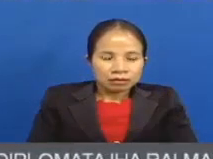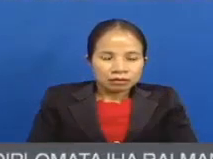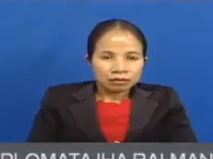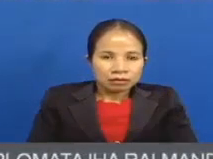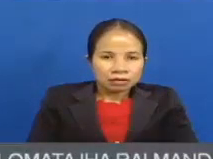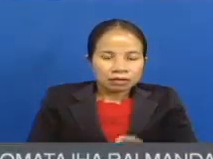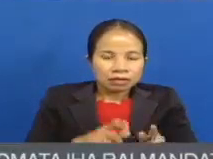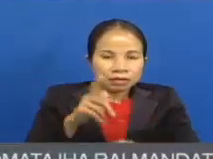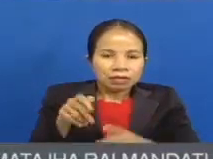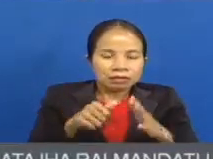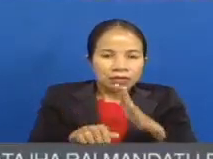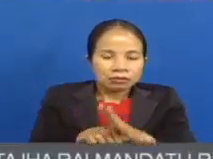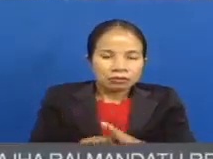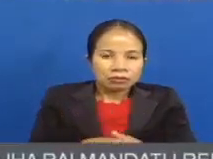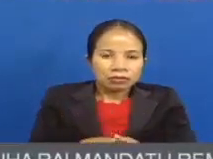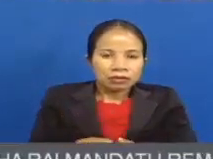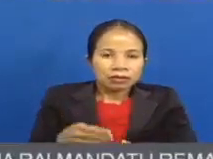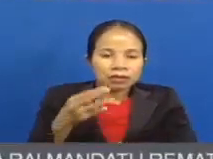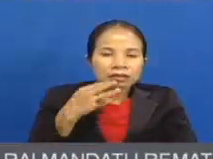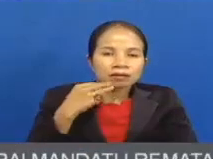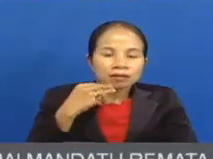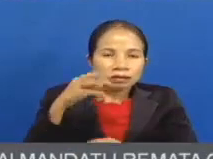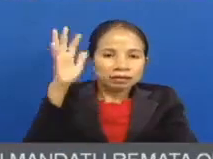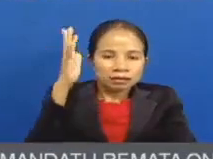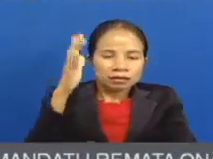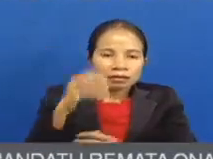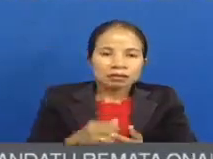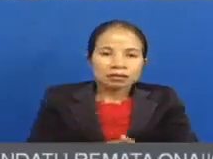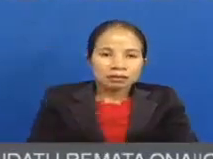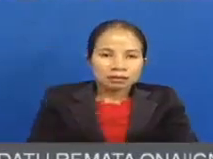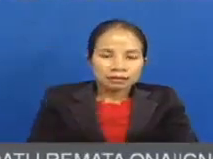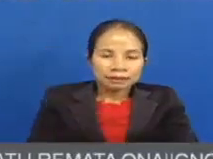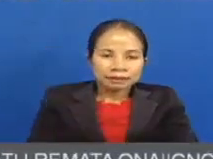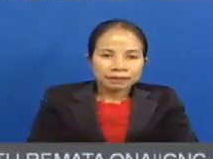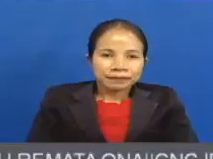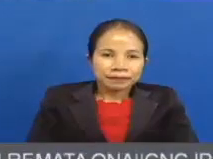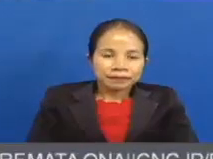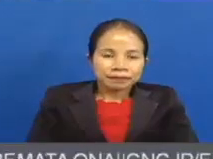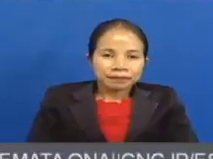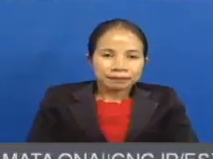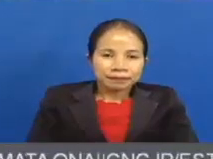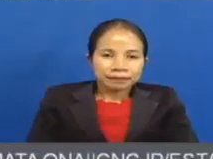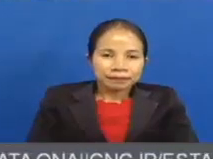ema sure hasun ne ya ketua apulinya ne lutuhun ne